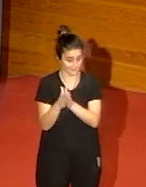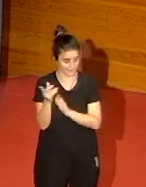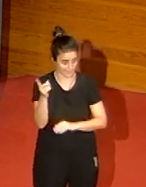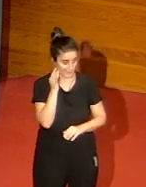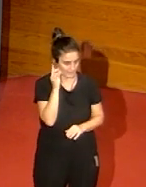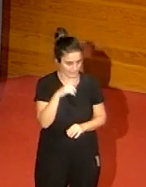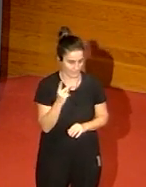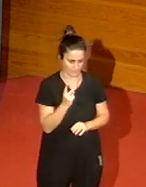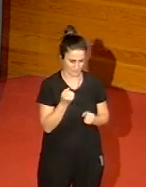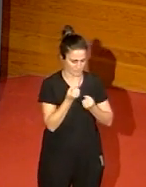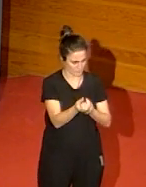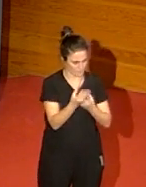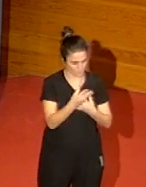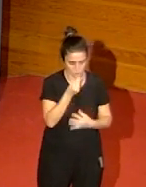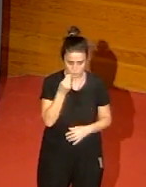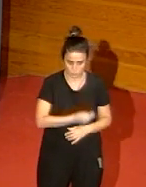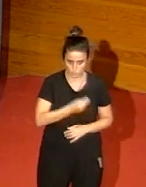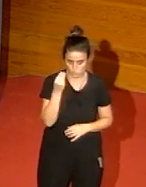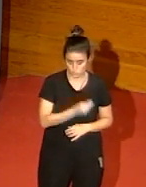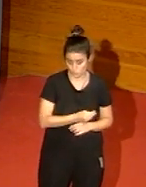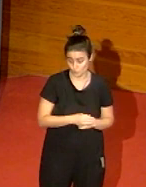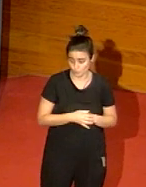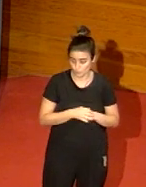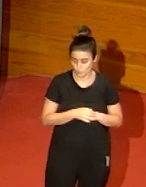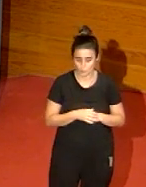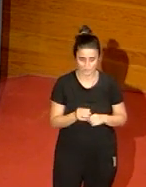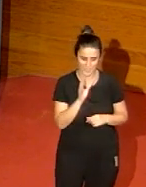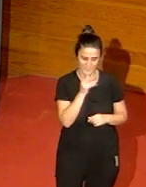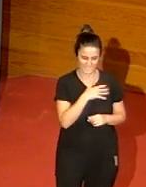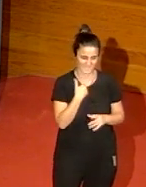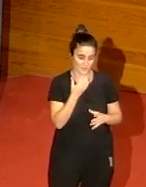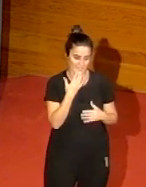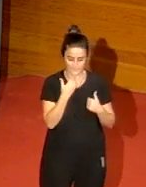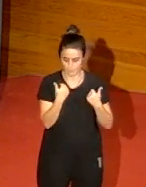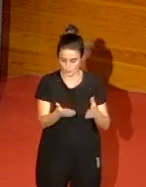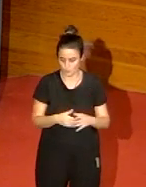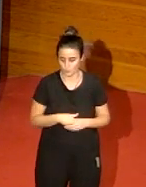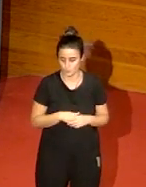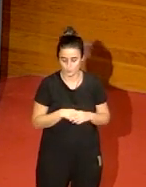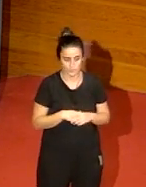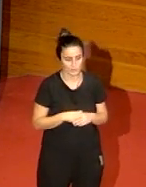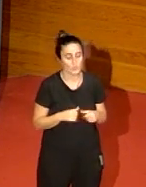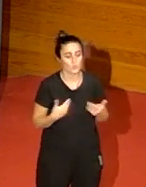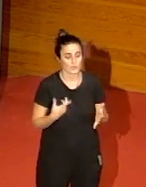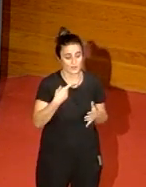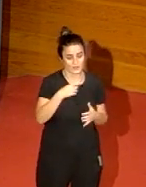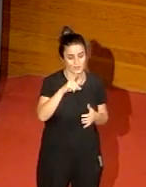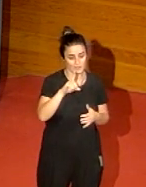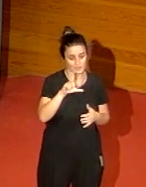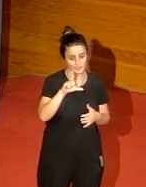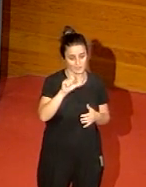izugarrizko informazioa egin zuten. Eta horren da, adibide hori ekarri nahi dizuet. Eta da, Glasgowko